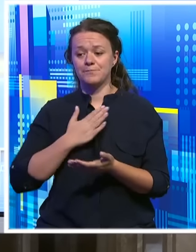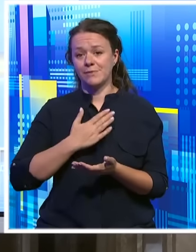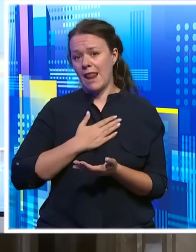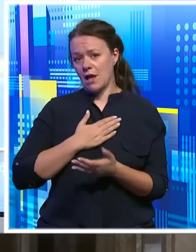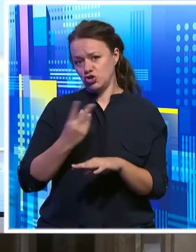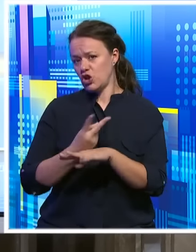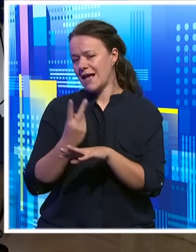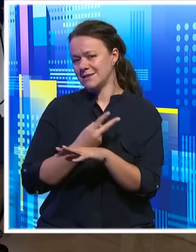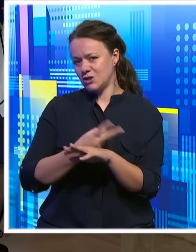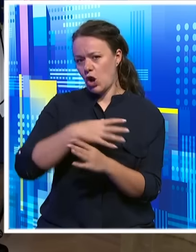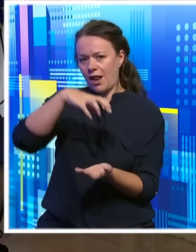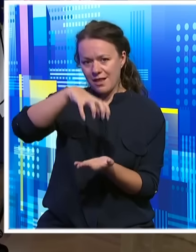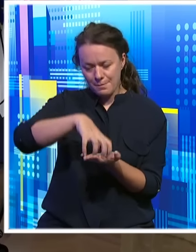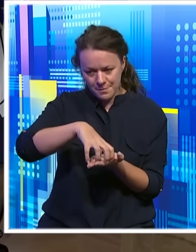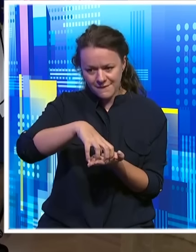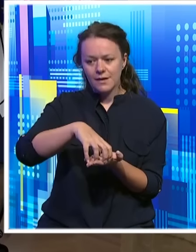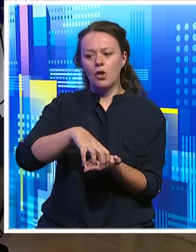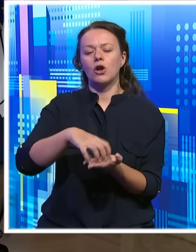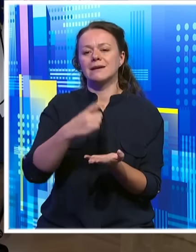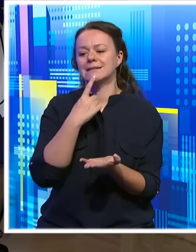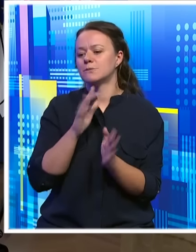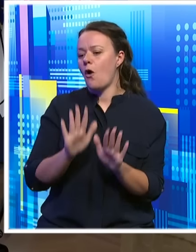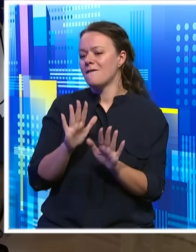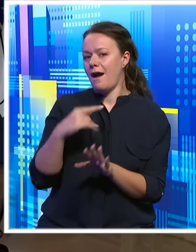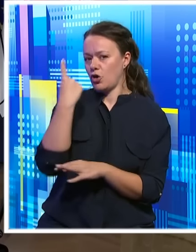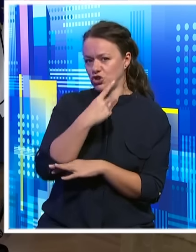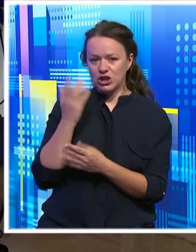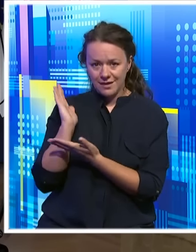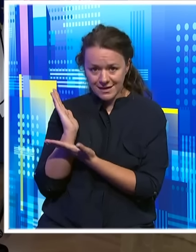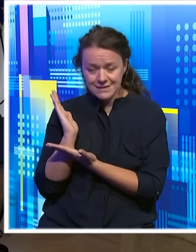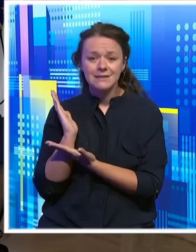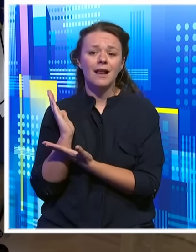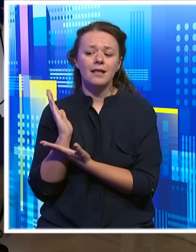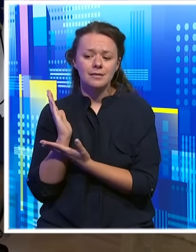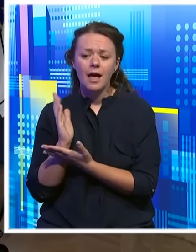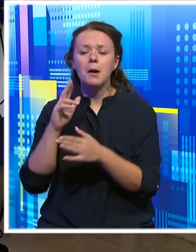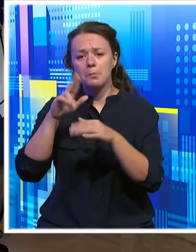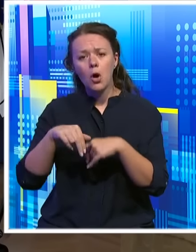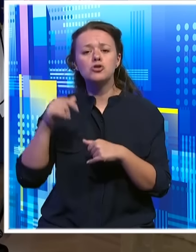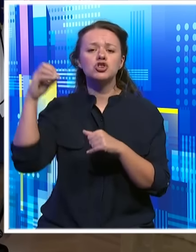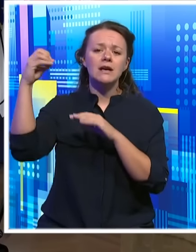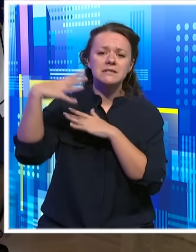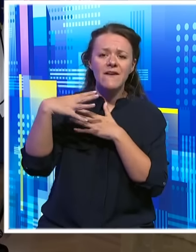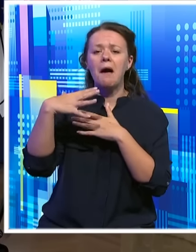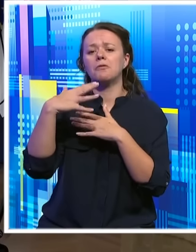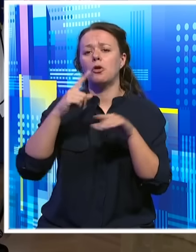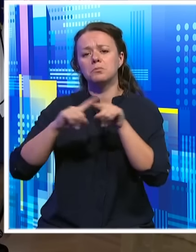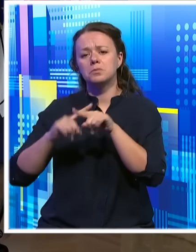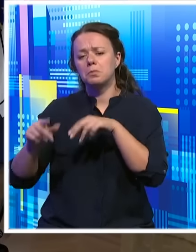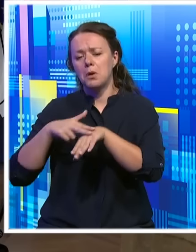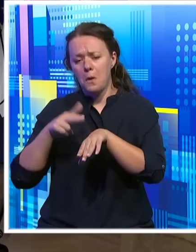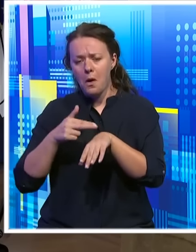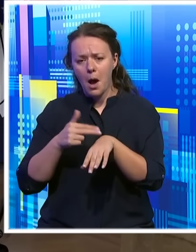je nacionalni paviljon. Ovo je srpski paviljon. Ovako će da izgleda. On može da bude osvetljen različitim bojama, što ćete moći kasnije da